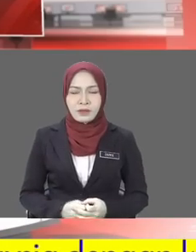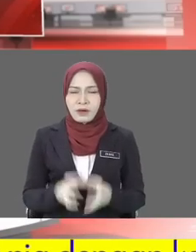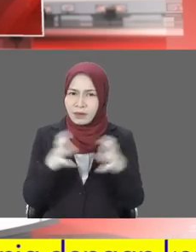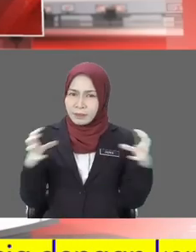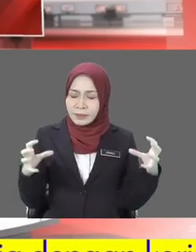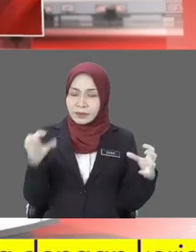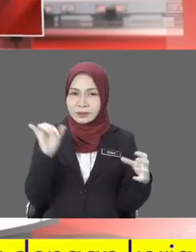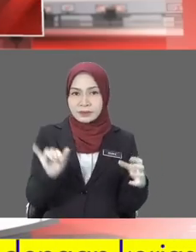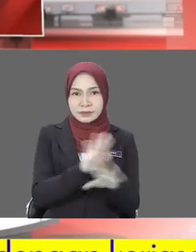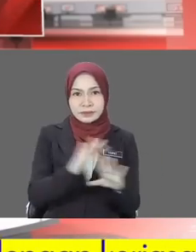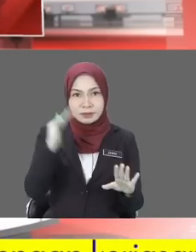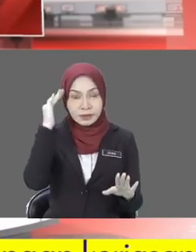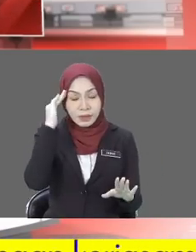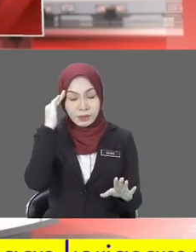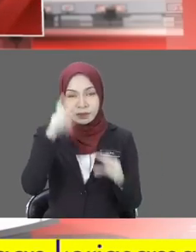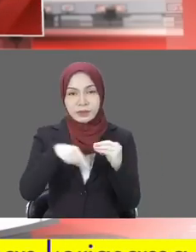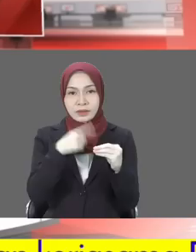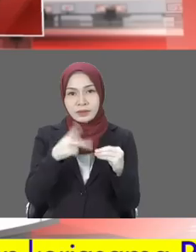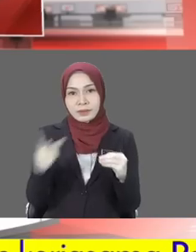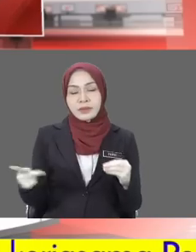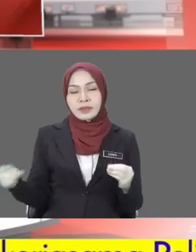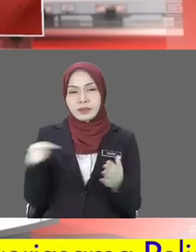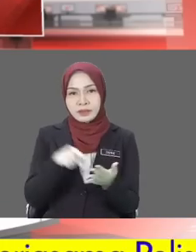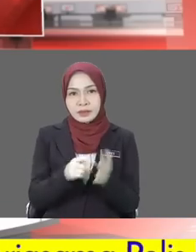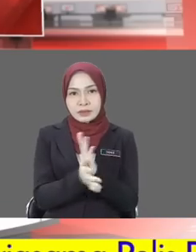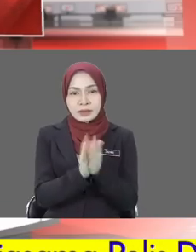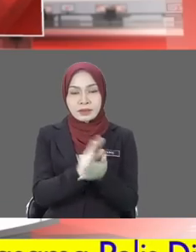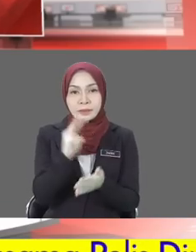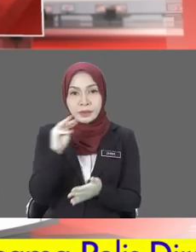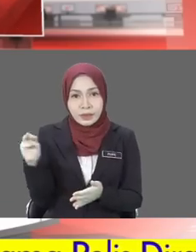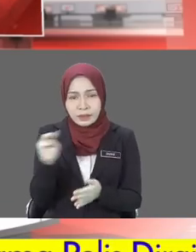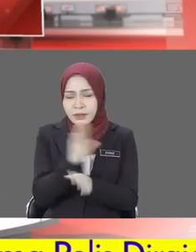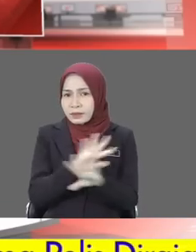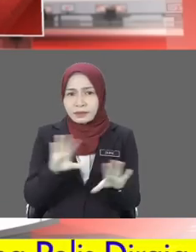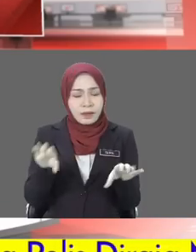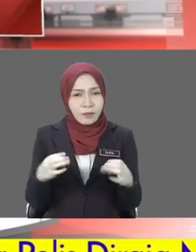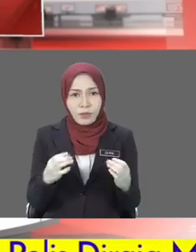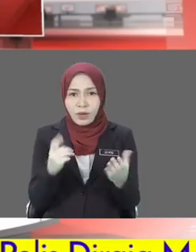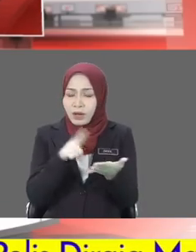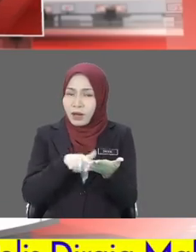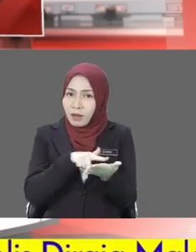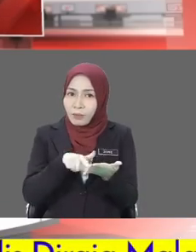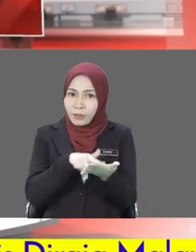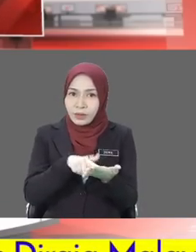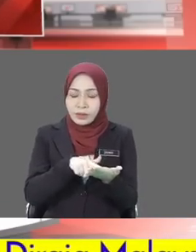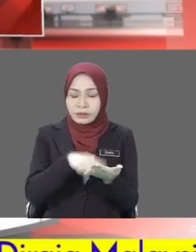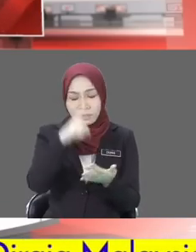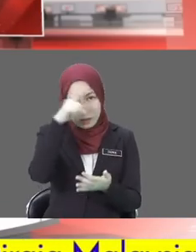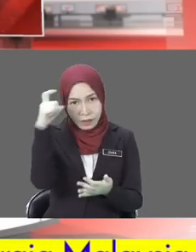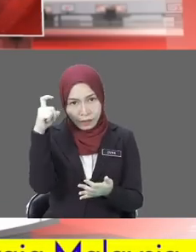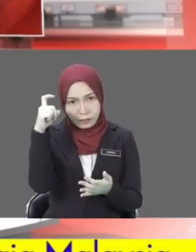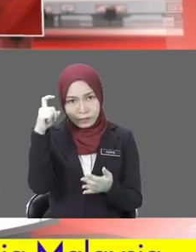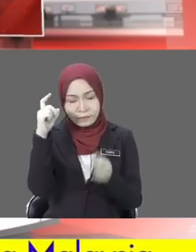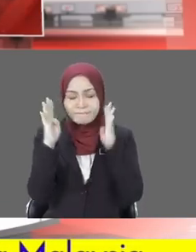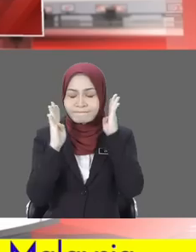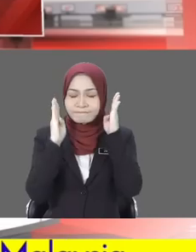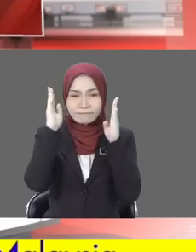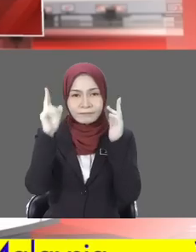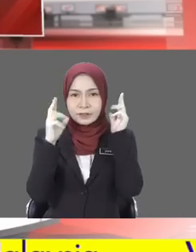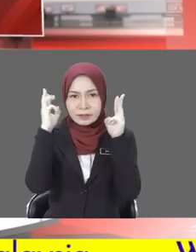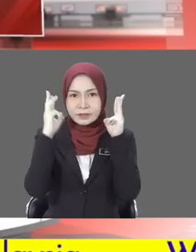dan disebabkan itu mereka tidak membuat laporan karena bimbang tiada eliman gangguan